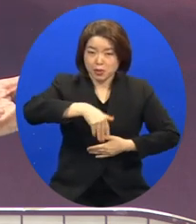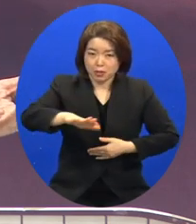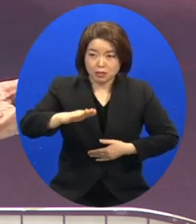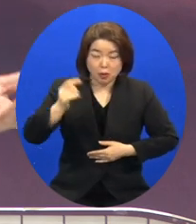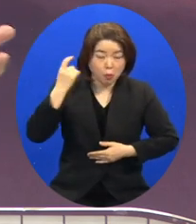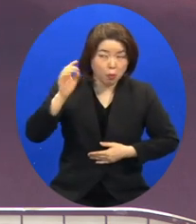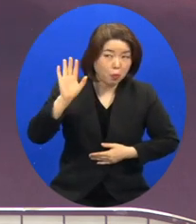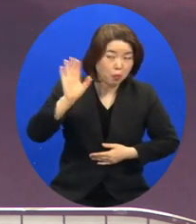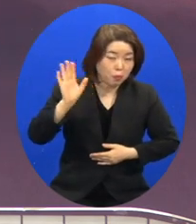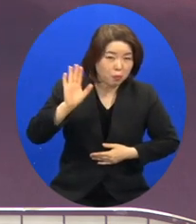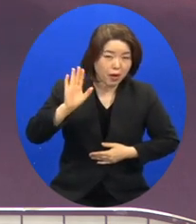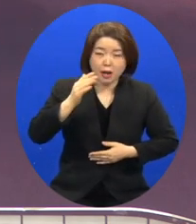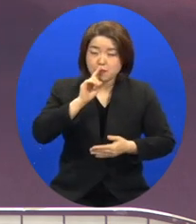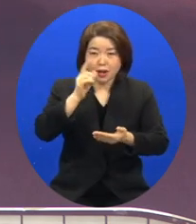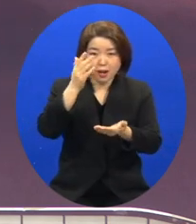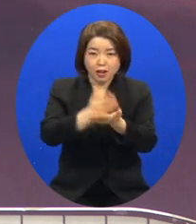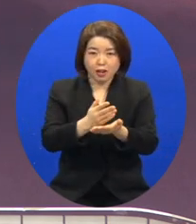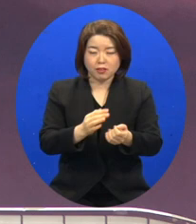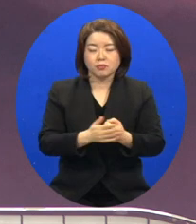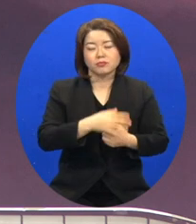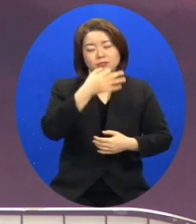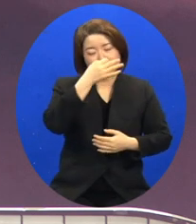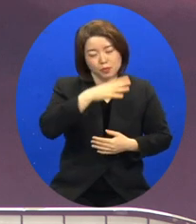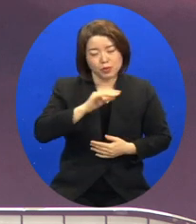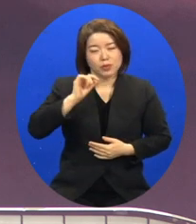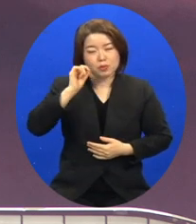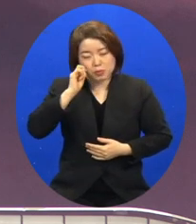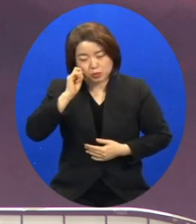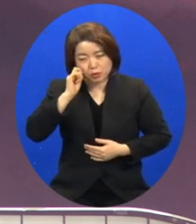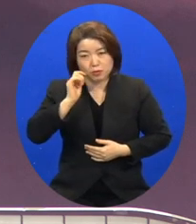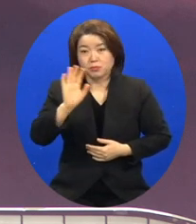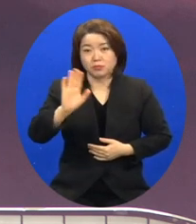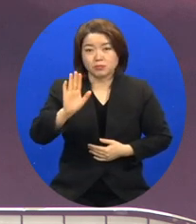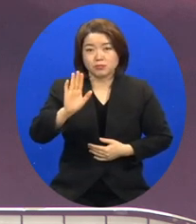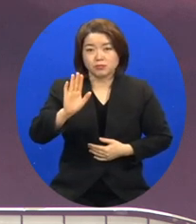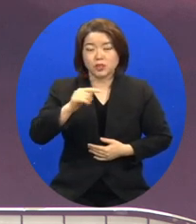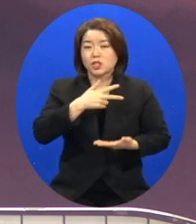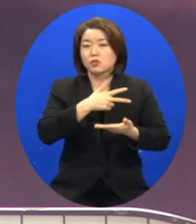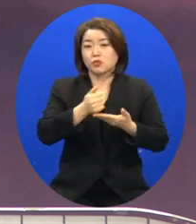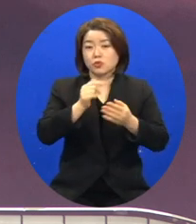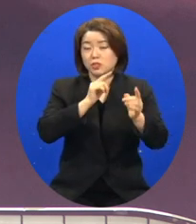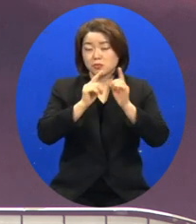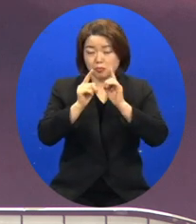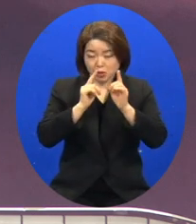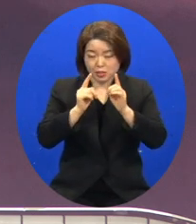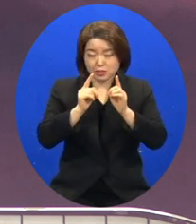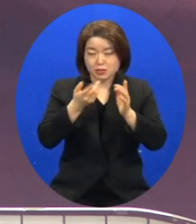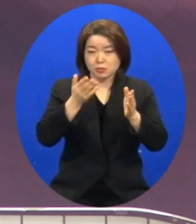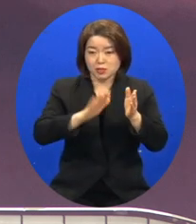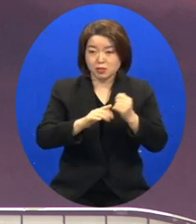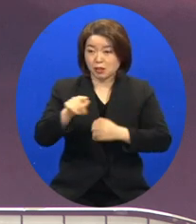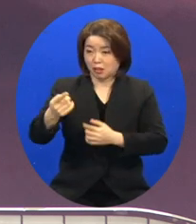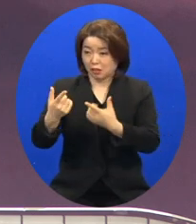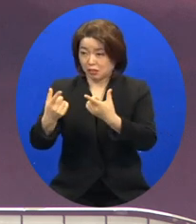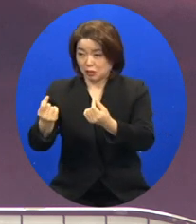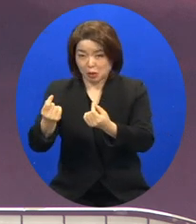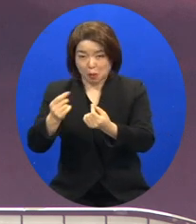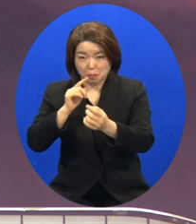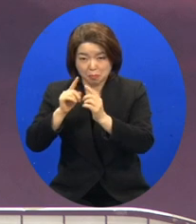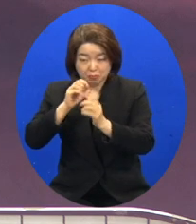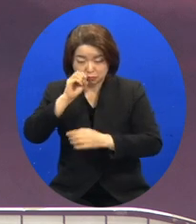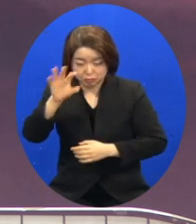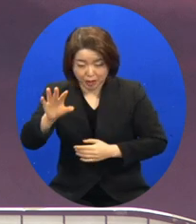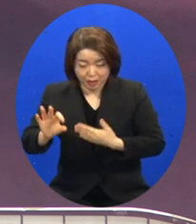4 힘들어요 못해요 주님의 말씀 인데 그런 말 하는 사람은 나쁜 사람이에요 정말 나쁜